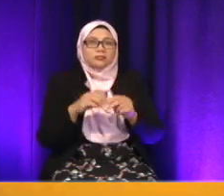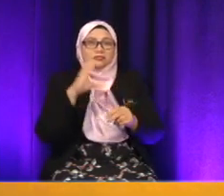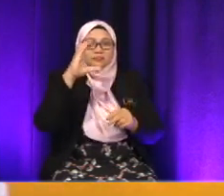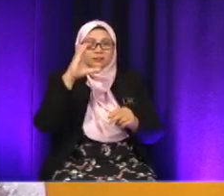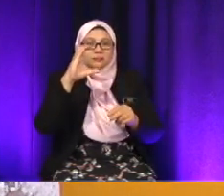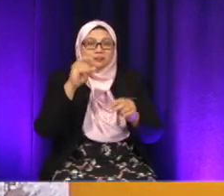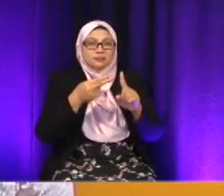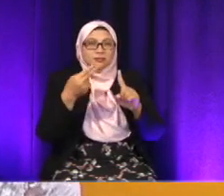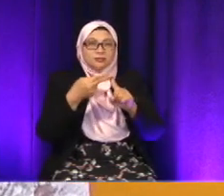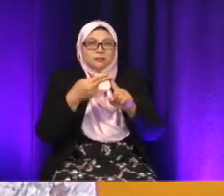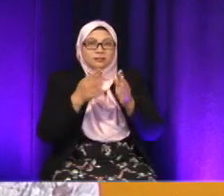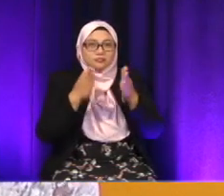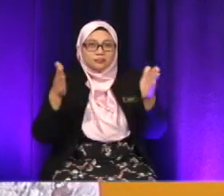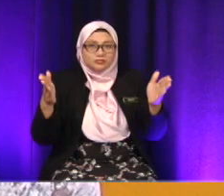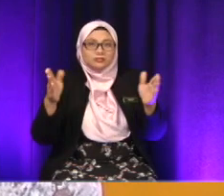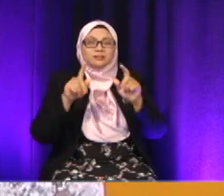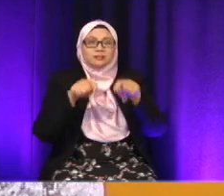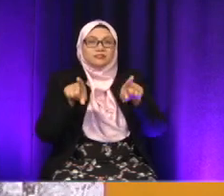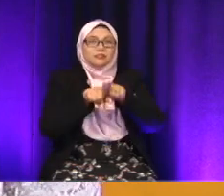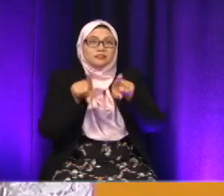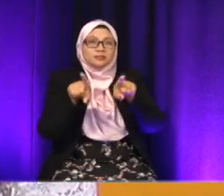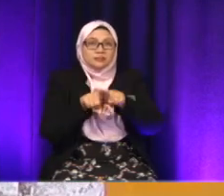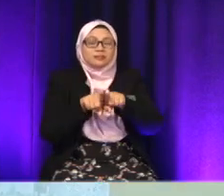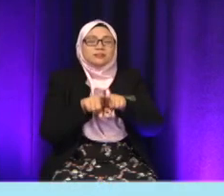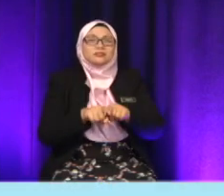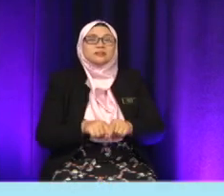nanti dia jadi salah jawaban tersebut